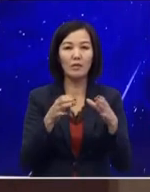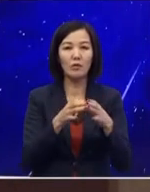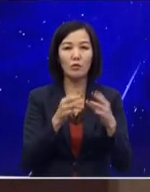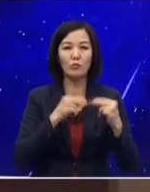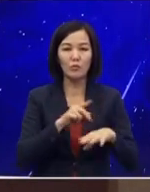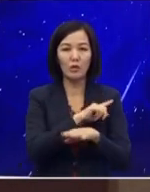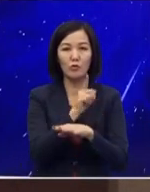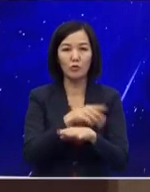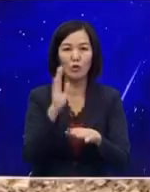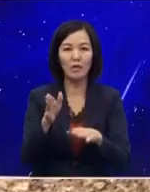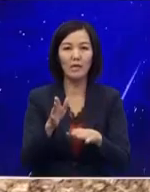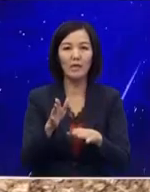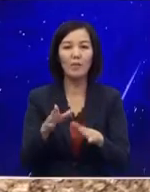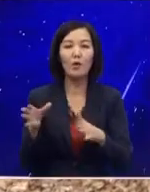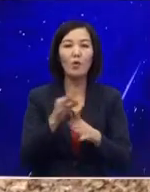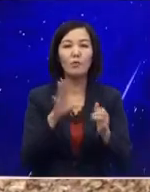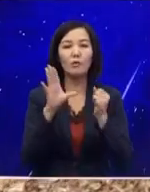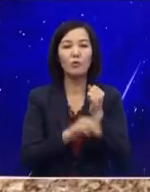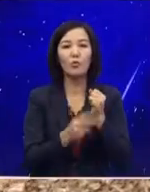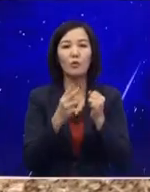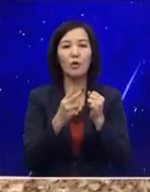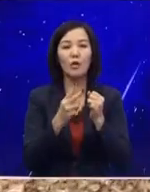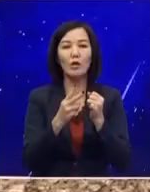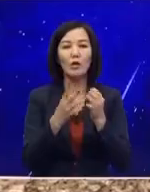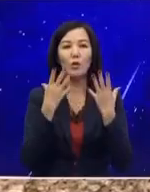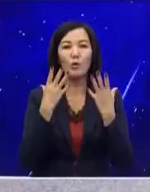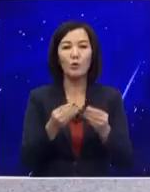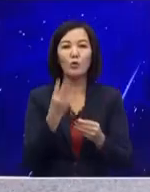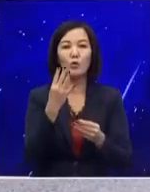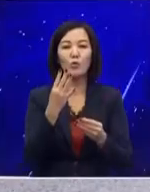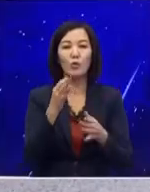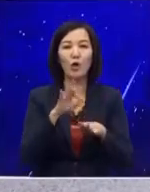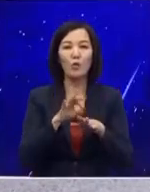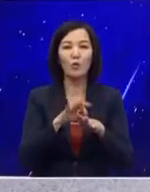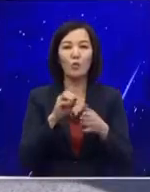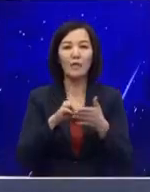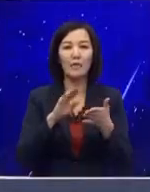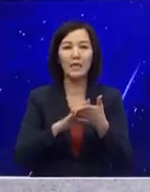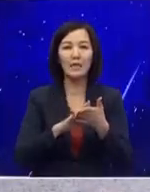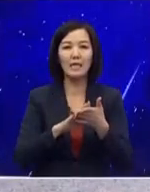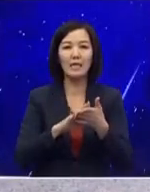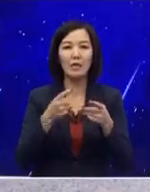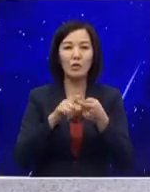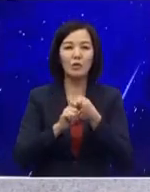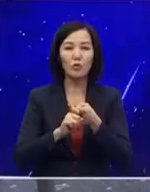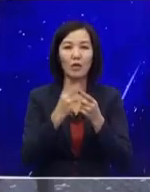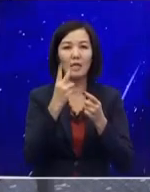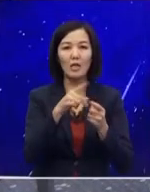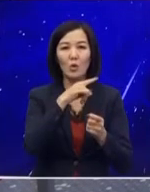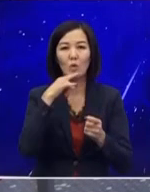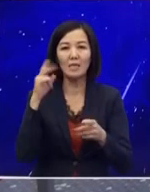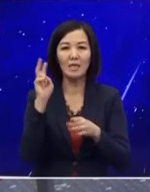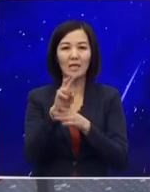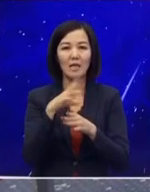топтардың жұмысы күшейтілмек. Айта кетейік, облыста соңғы тәулікте 4 жағдай тіркелген. Коронавирусты жұқтырғандардың екеуі Ресейден